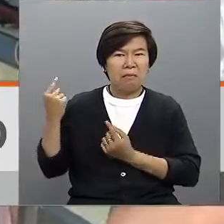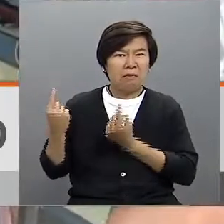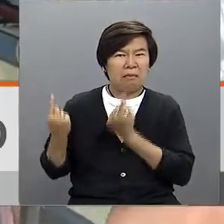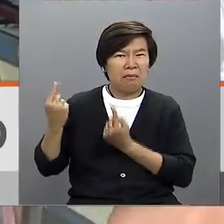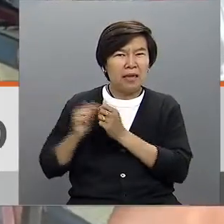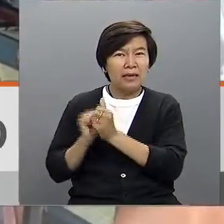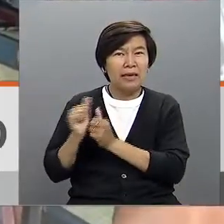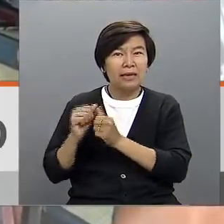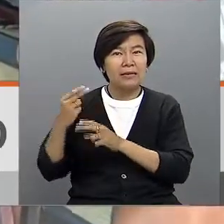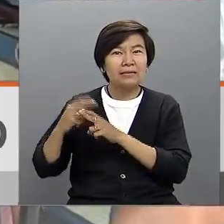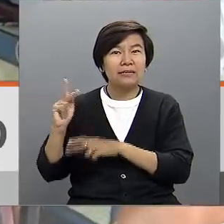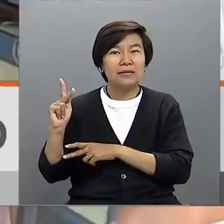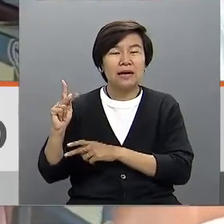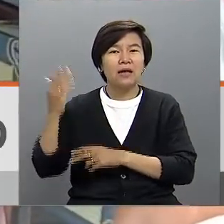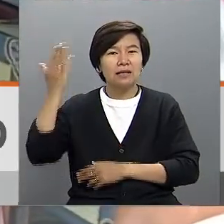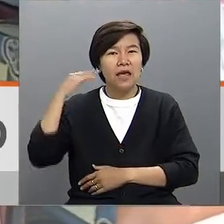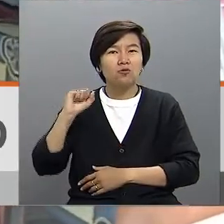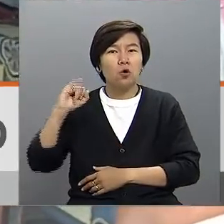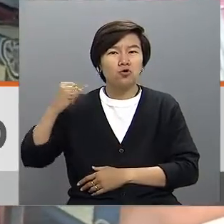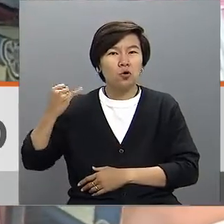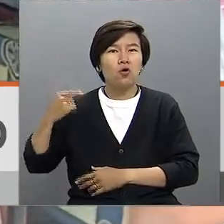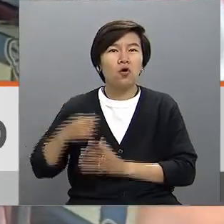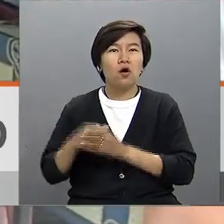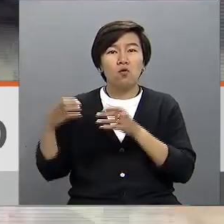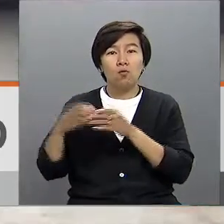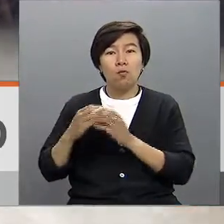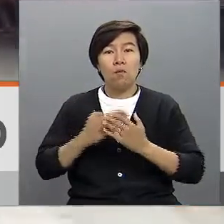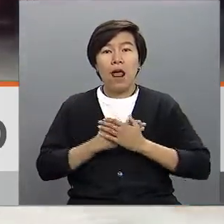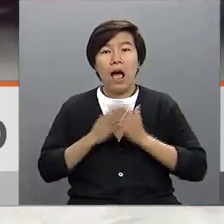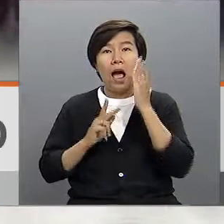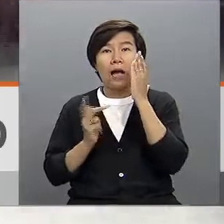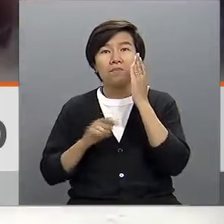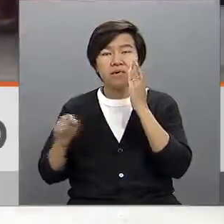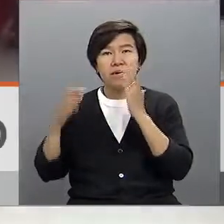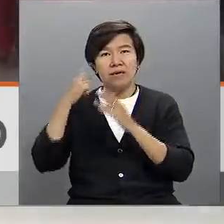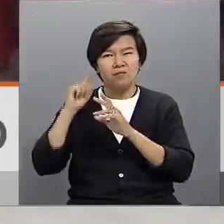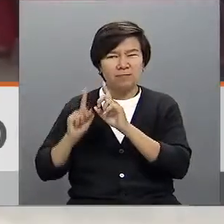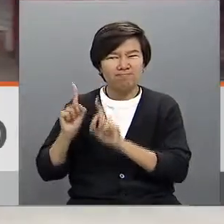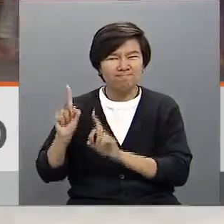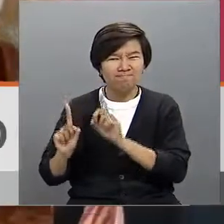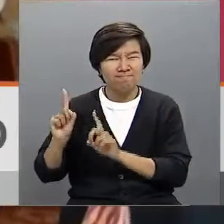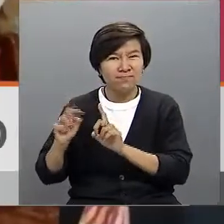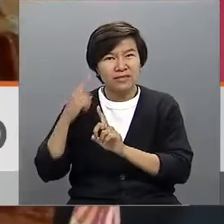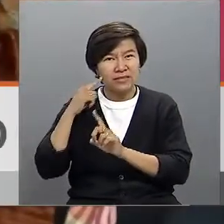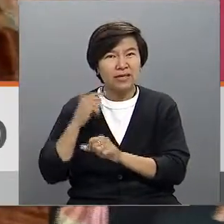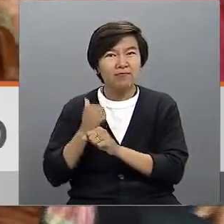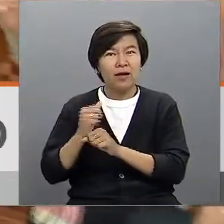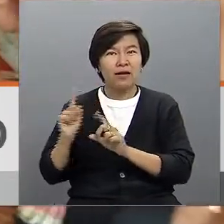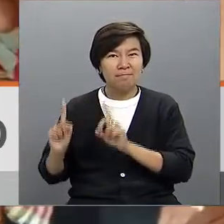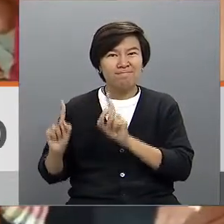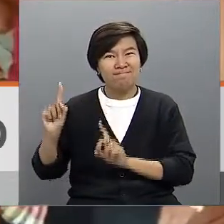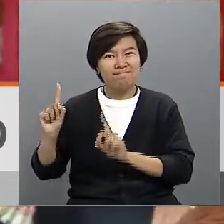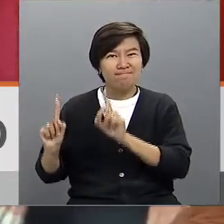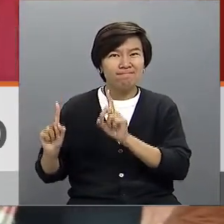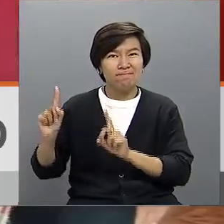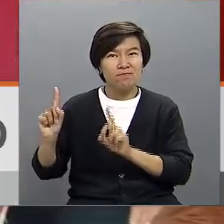ธอดีตสจ.หลายสมัยจากกลุ่มรักกระบี่ซึ่งคาดว่าเป็นการแข่งขันที่สูสีเพราะว่าผู้สมัครทั้ง2คนมีผลง